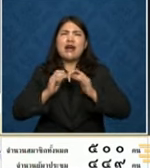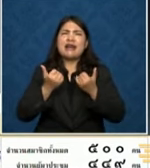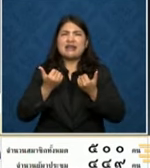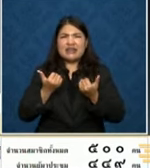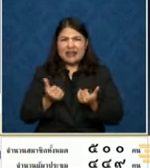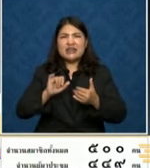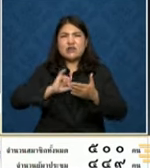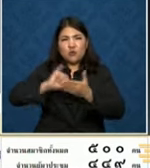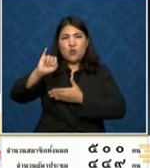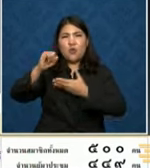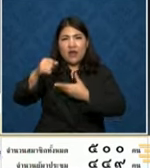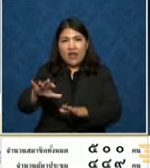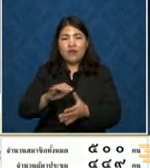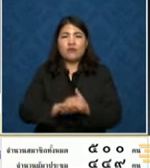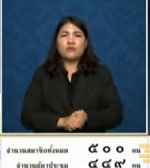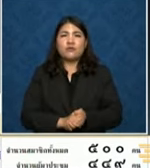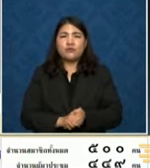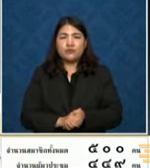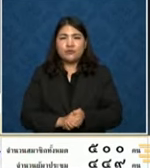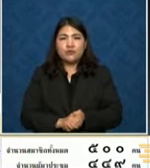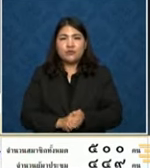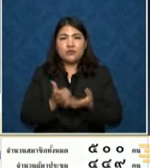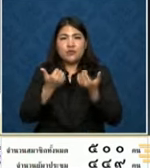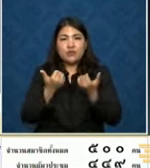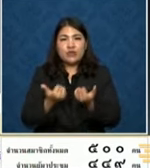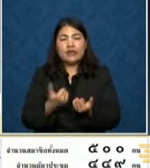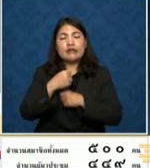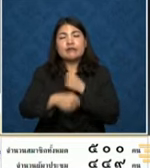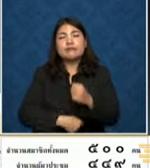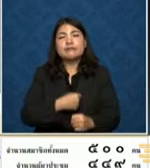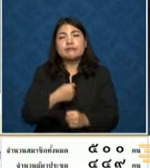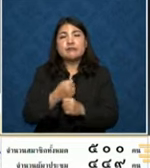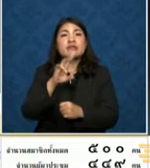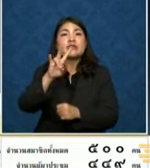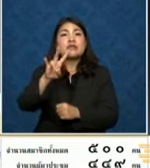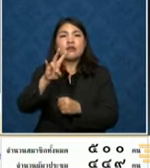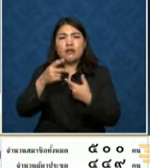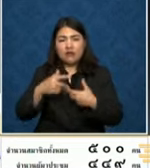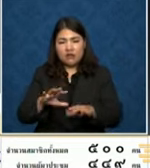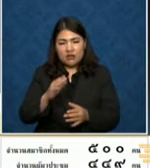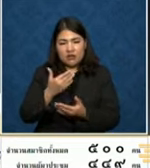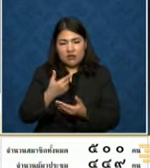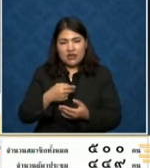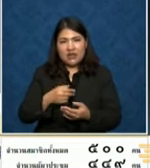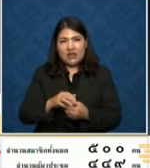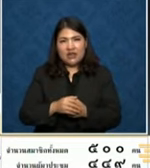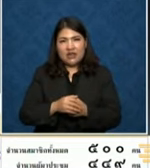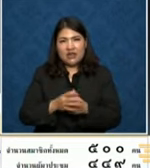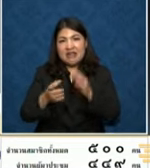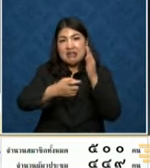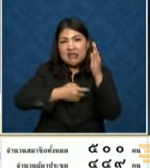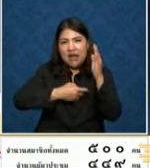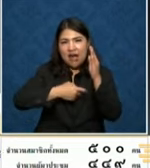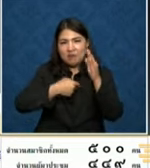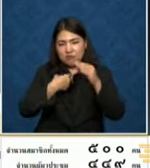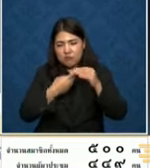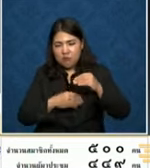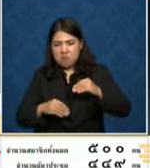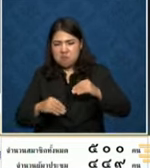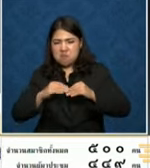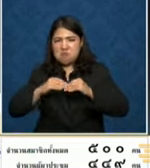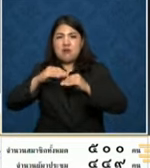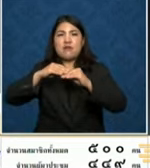ทย์ที่สุดแล้วท่านประธานครับในรอบ7ปีนะครับที่ราคายางมันดีดขึ้นดังนั้น